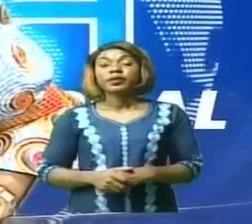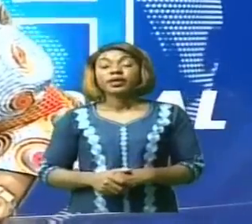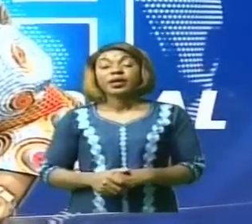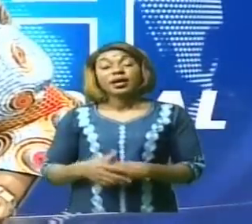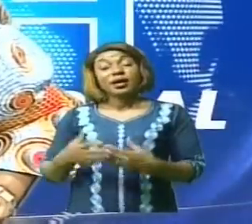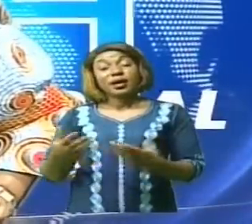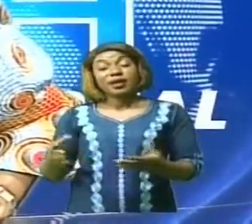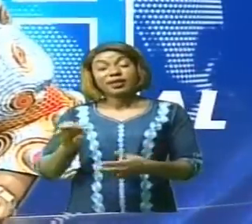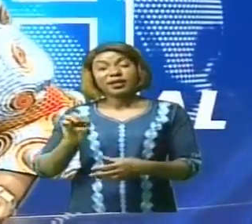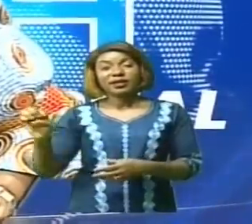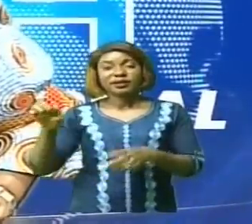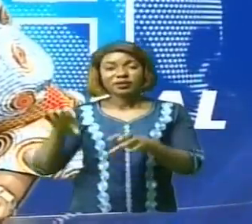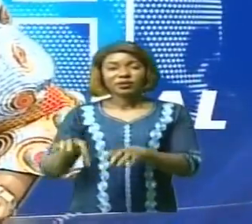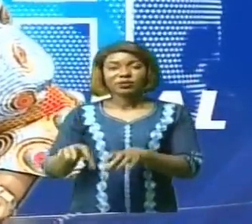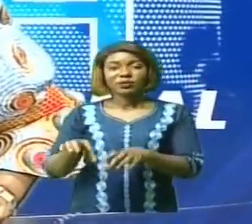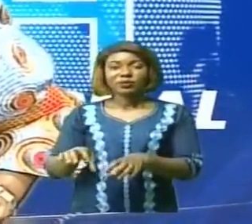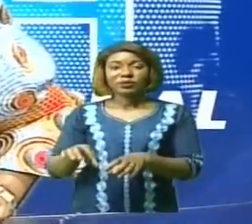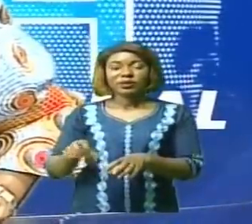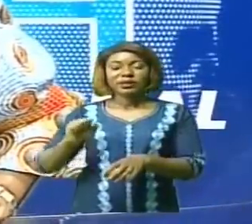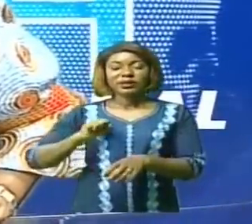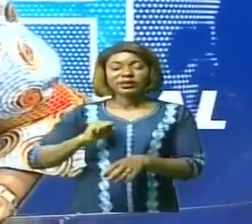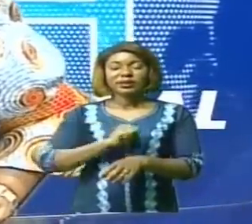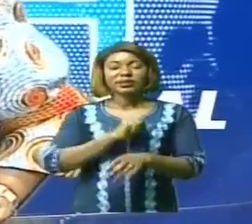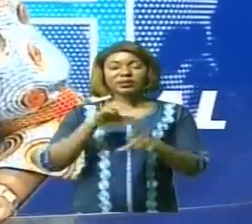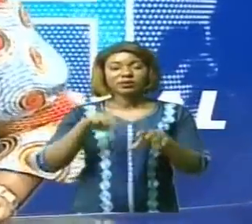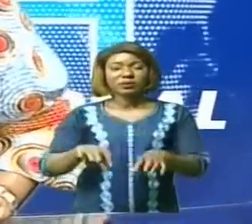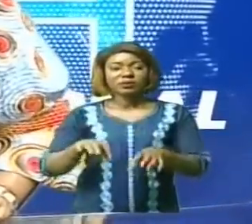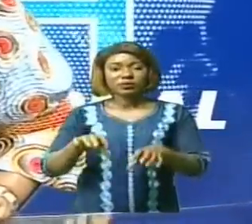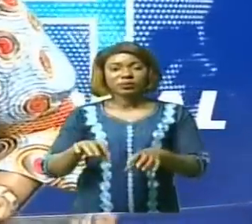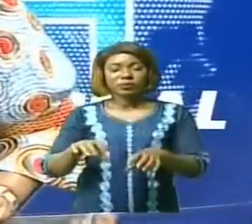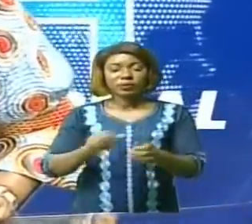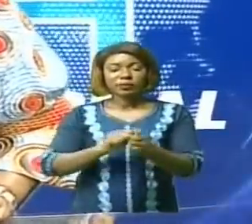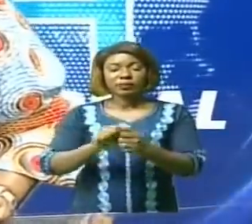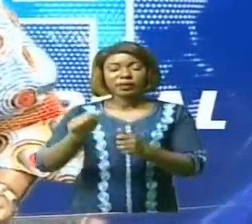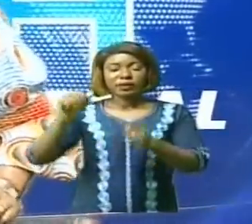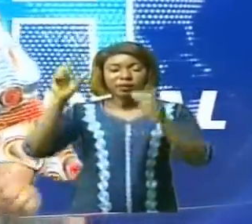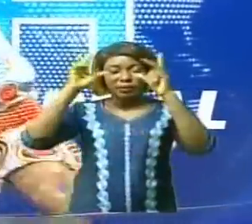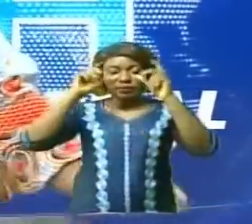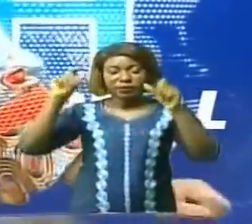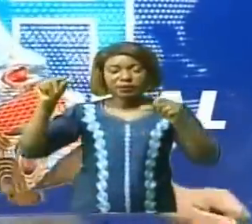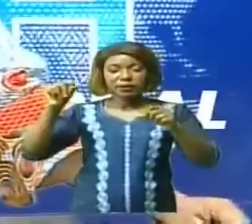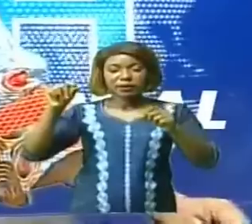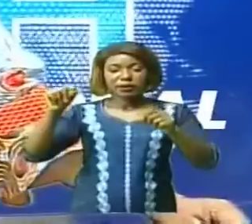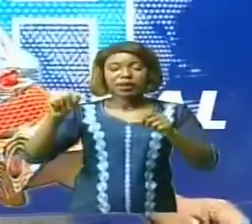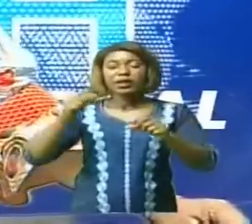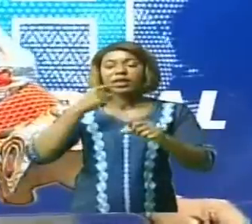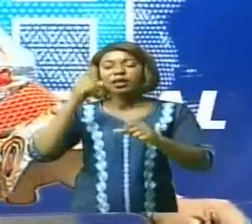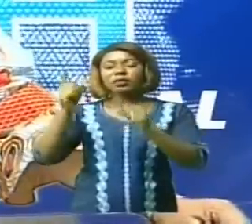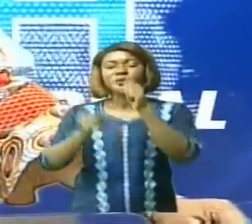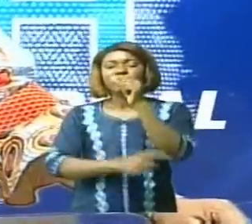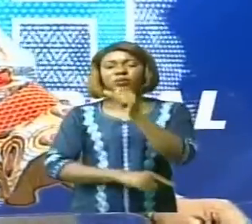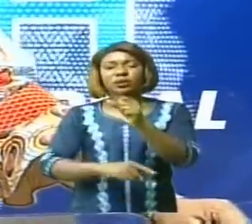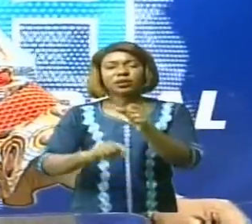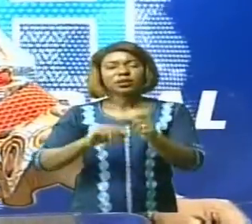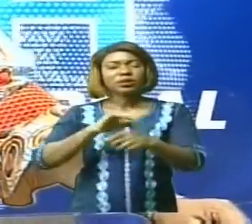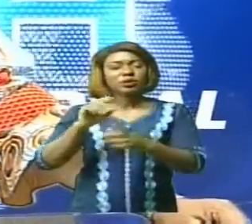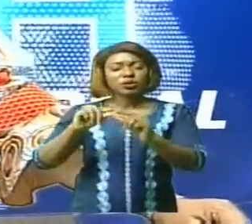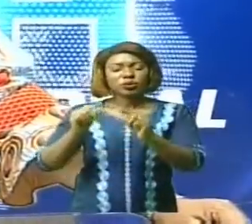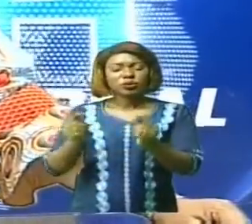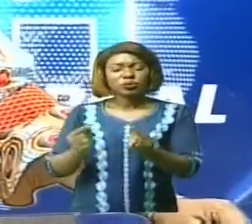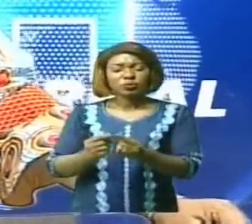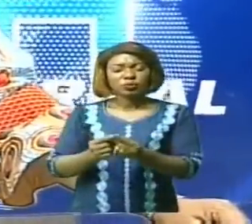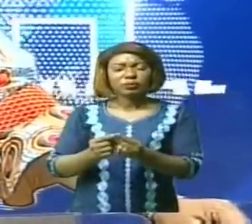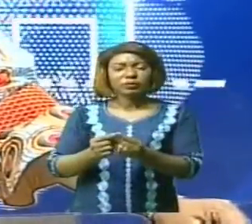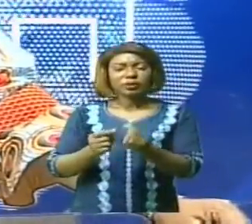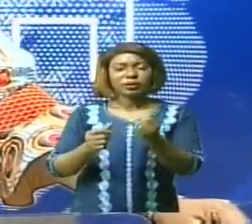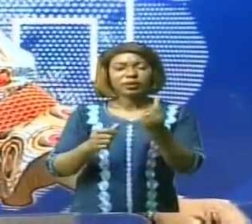Agression dans l'est de la RDC, le Sénat congolais, par le truchement de son président, condamne le comportement récidiviste du groupe